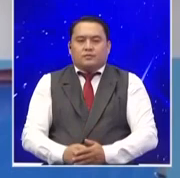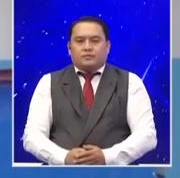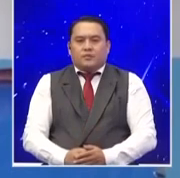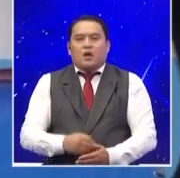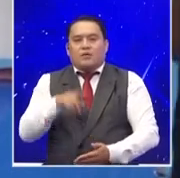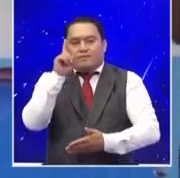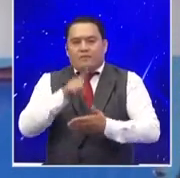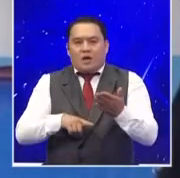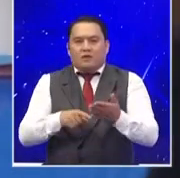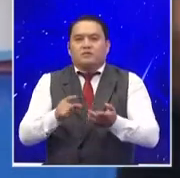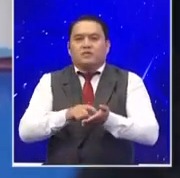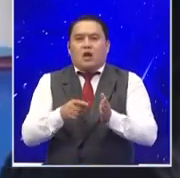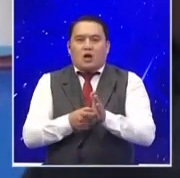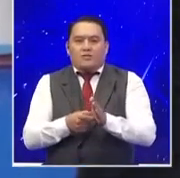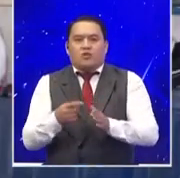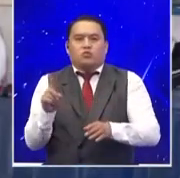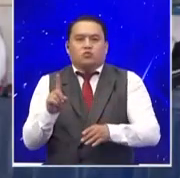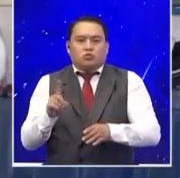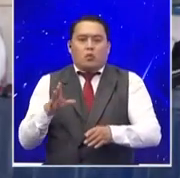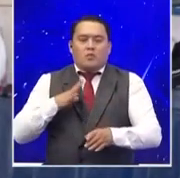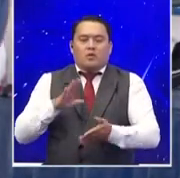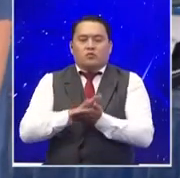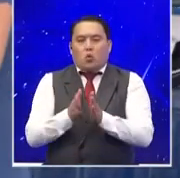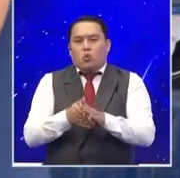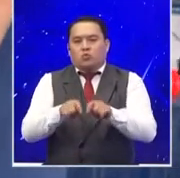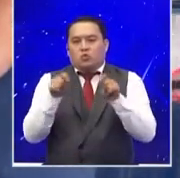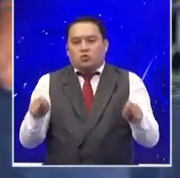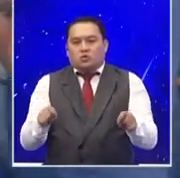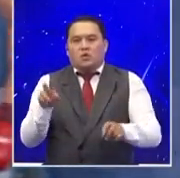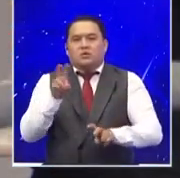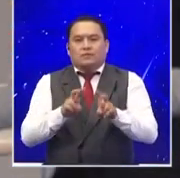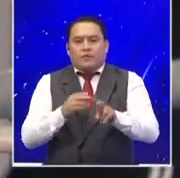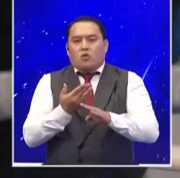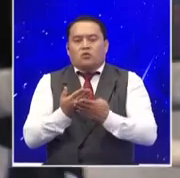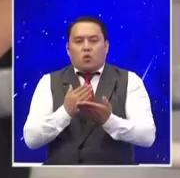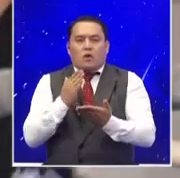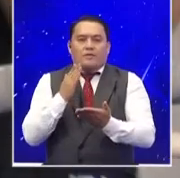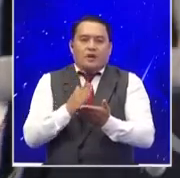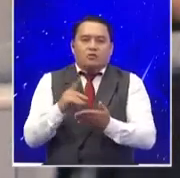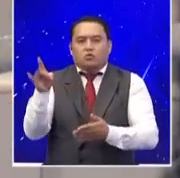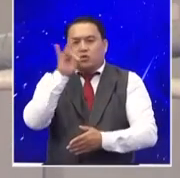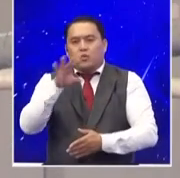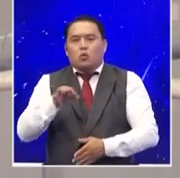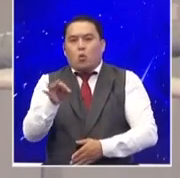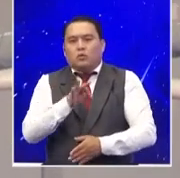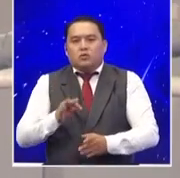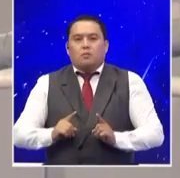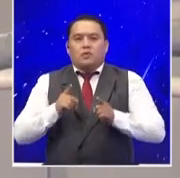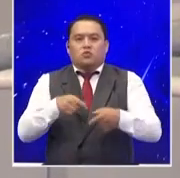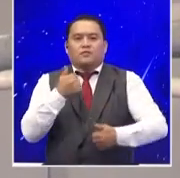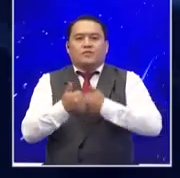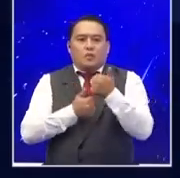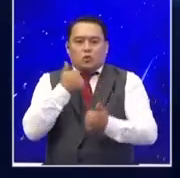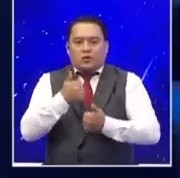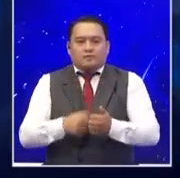многообещающие, говорят тренеры. Ведь в залах, где они тренируются, созданы все условия для полного комплекса тренировок. Также следует отметить, что чемпионы области выступят на первенстве